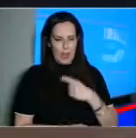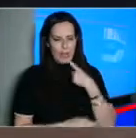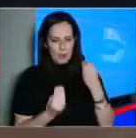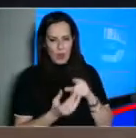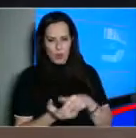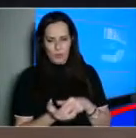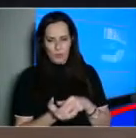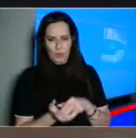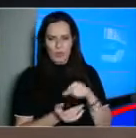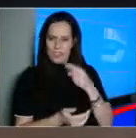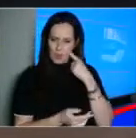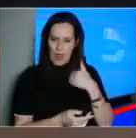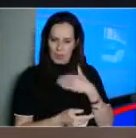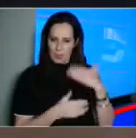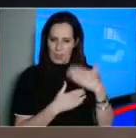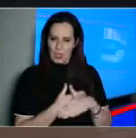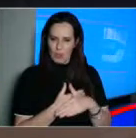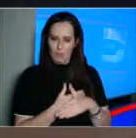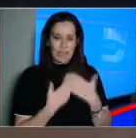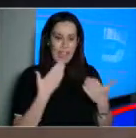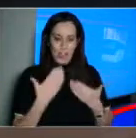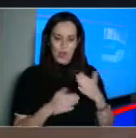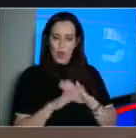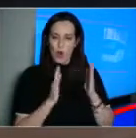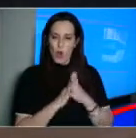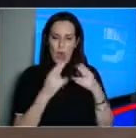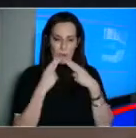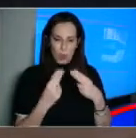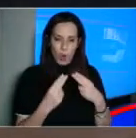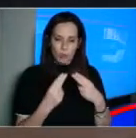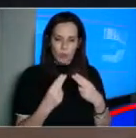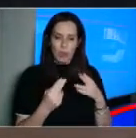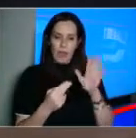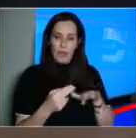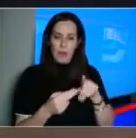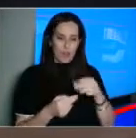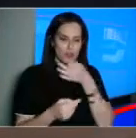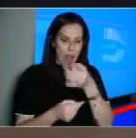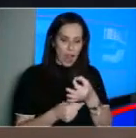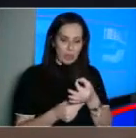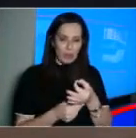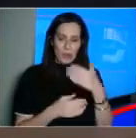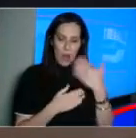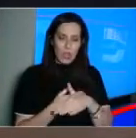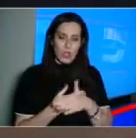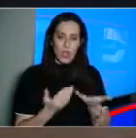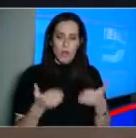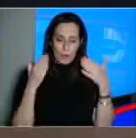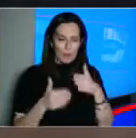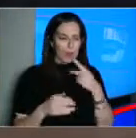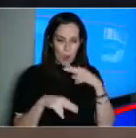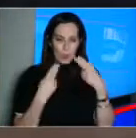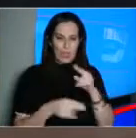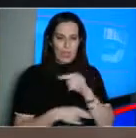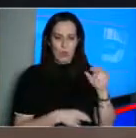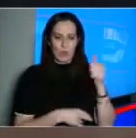רוצה להגיד לך משהו, את יודעת, כאילו, זה נשמע לי שבסופו של דבר, איכשהו כל הפתרונות כאילו גם מה שאת שאלת, בסוף המיקוד, ואני חוזר דווקא